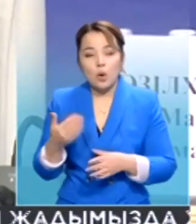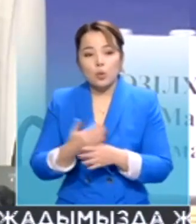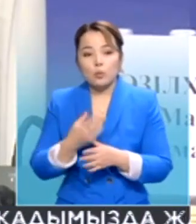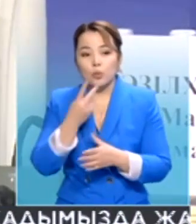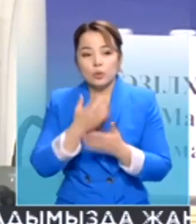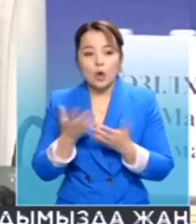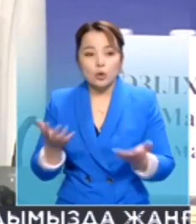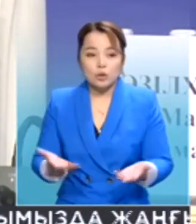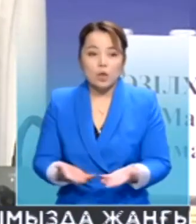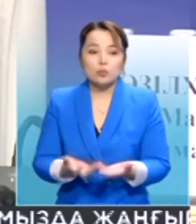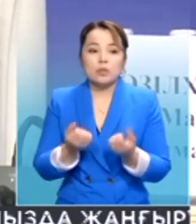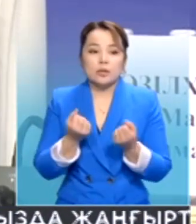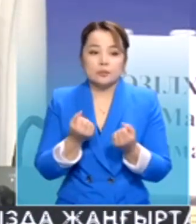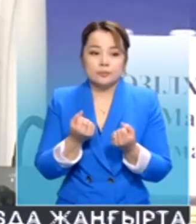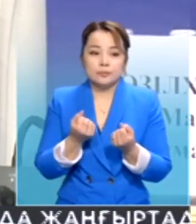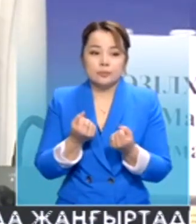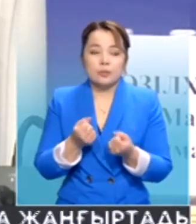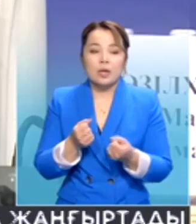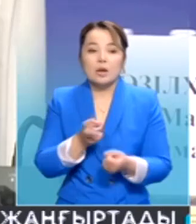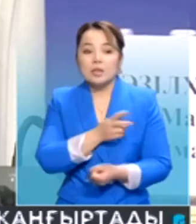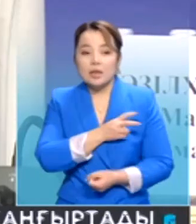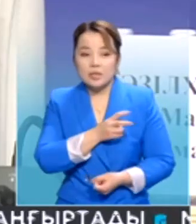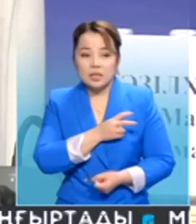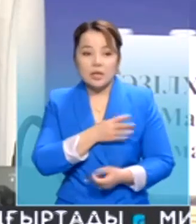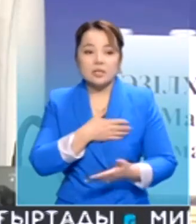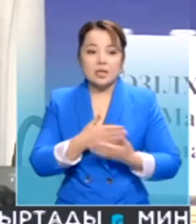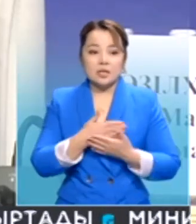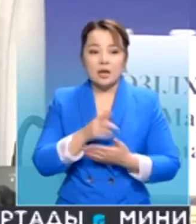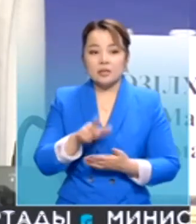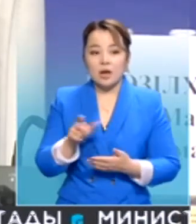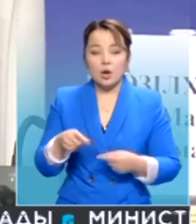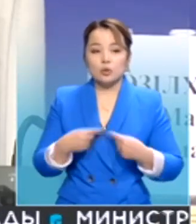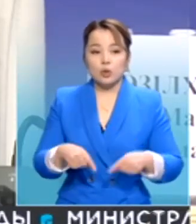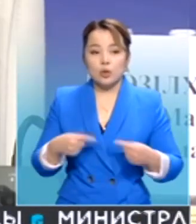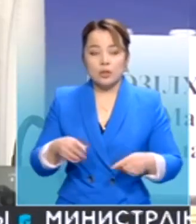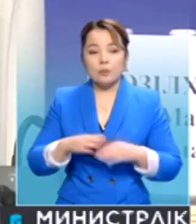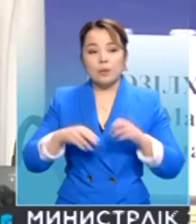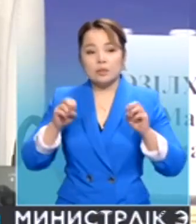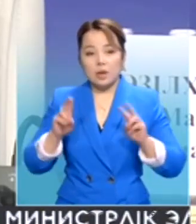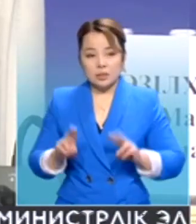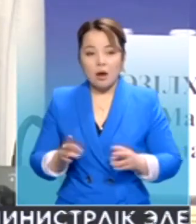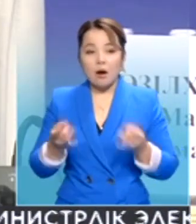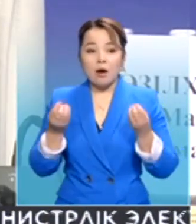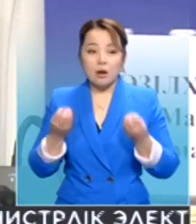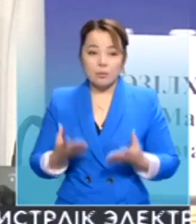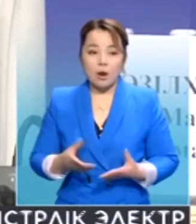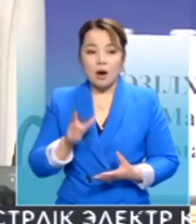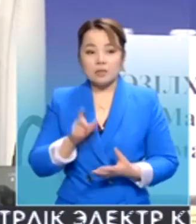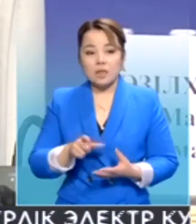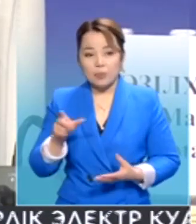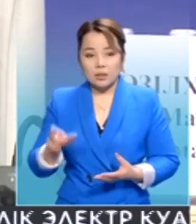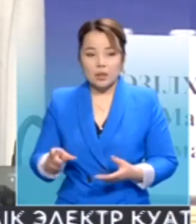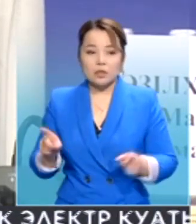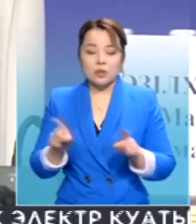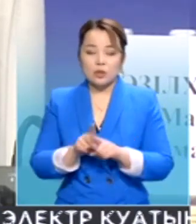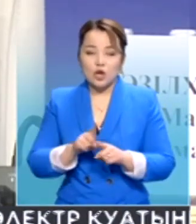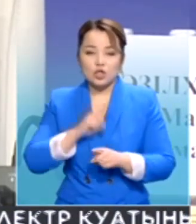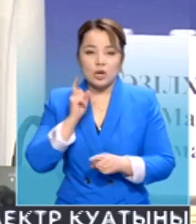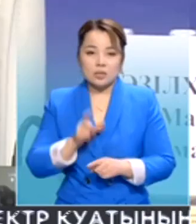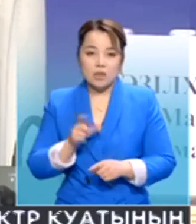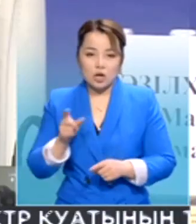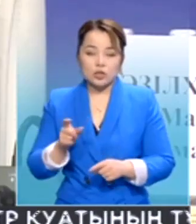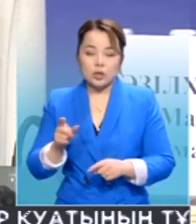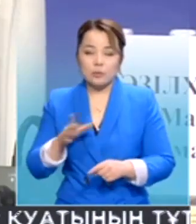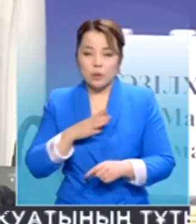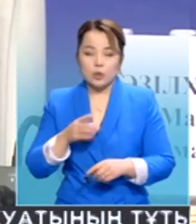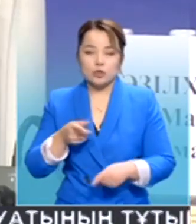қазақстандық құтқарушылар, дәрігерлер, еріктілер, түрлі маман иелері мен қарапайым азаматтарымызға, жастарымызға